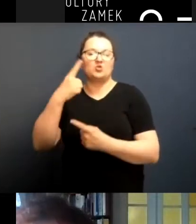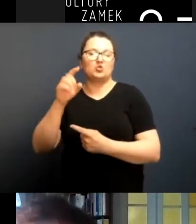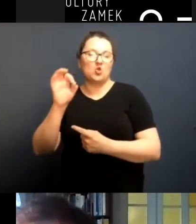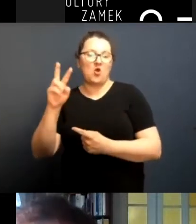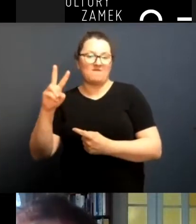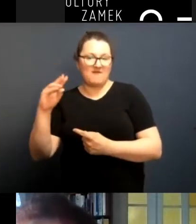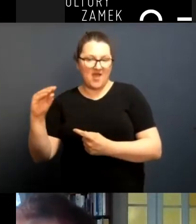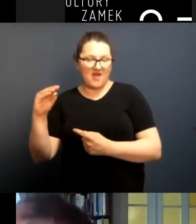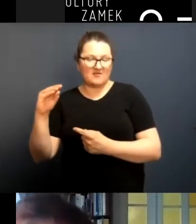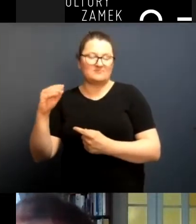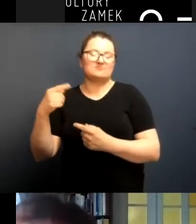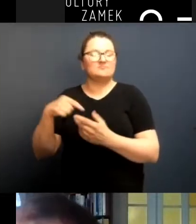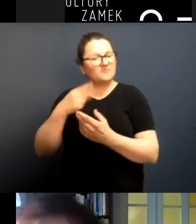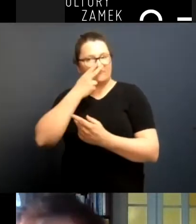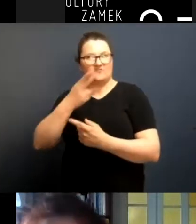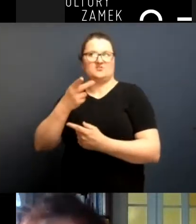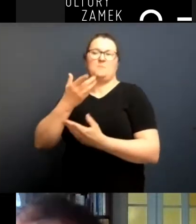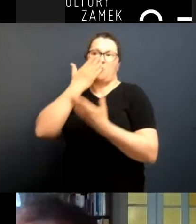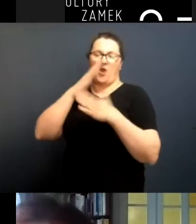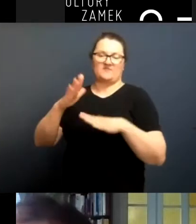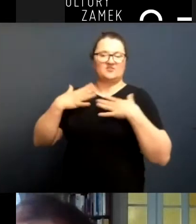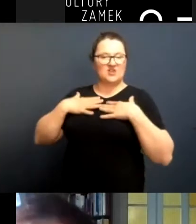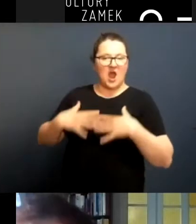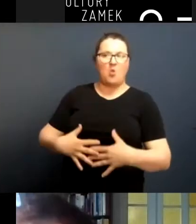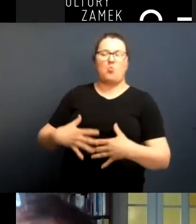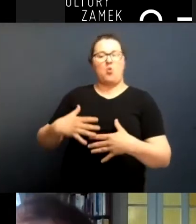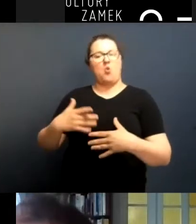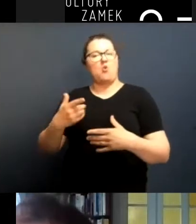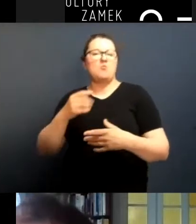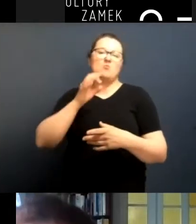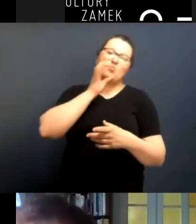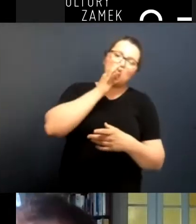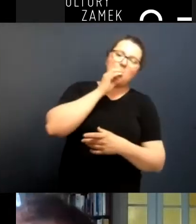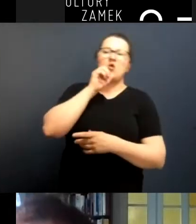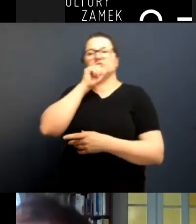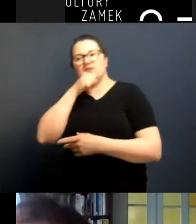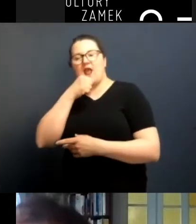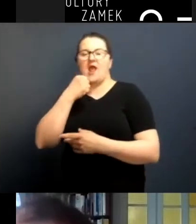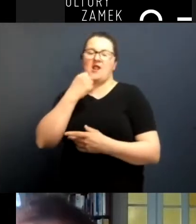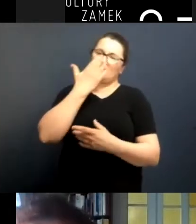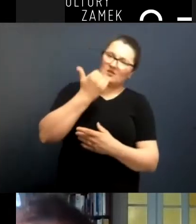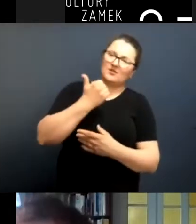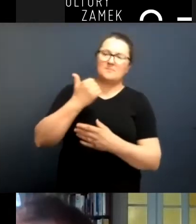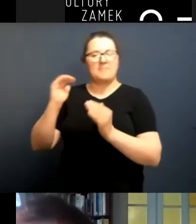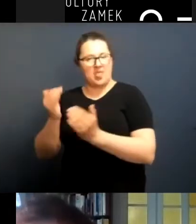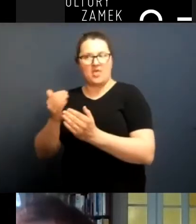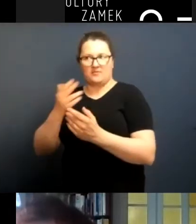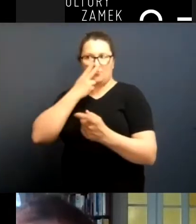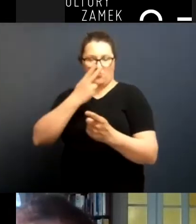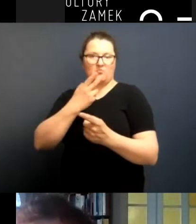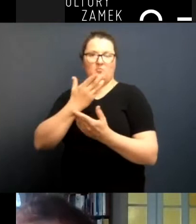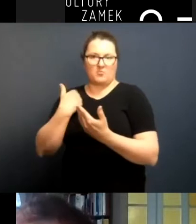kampaniach DAW widzieć, w jaki sposób ukazywane jest ciało mniej lub bardziej młode,